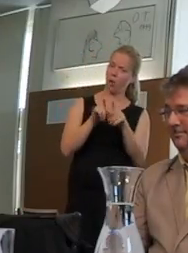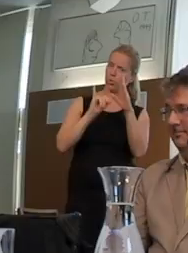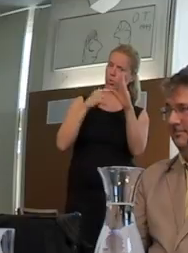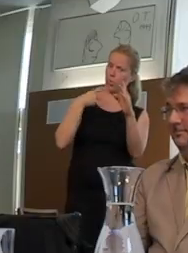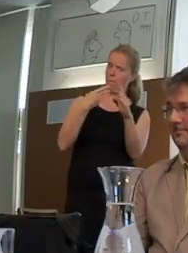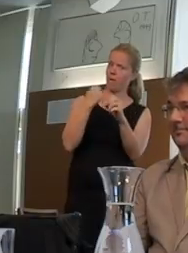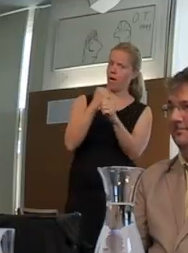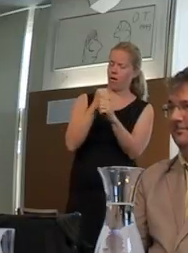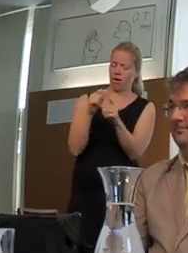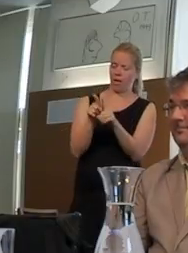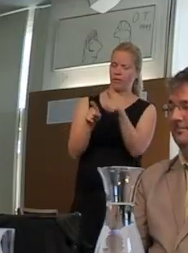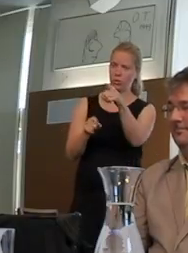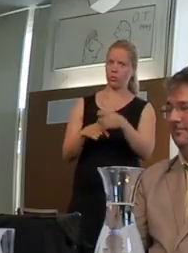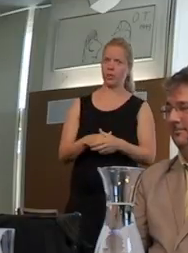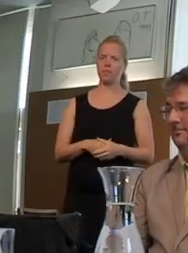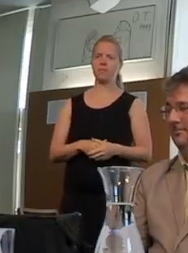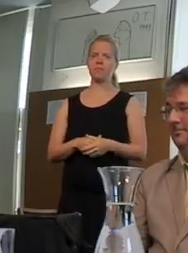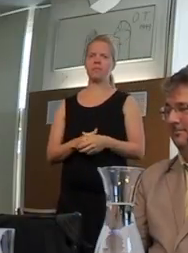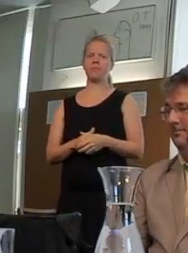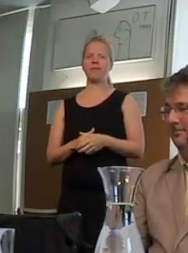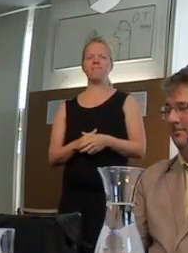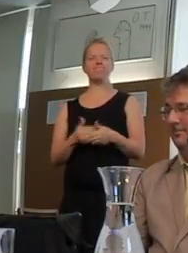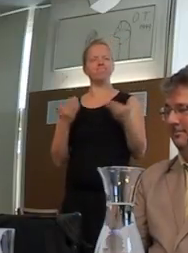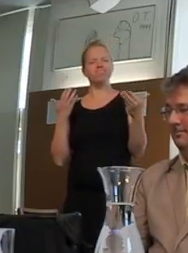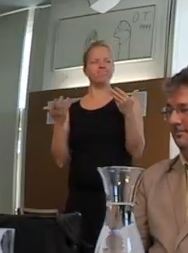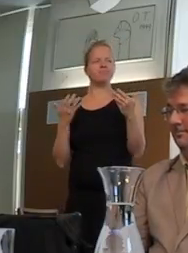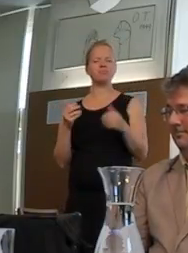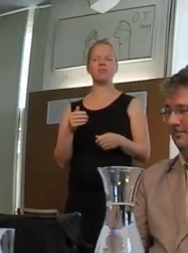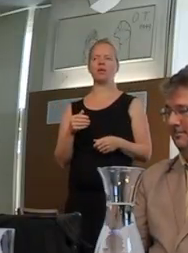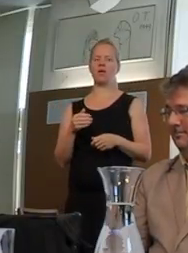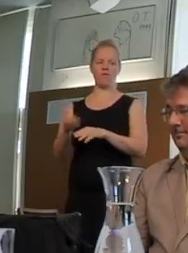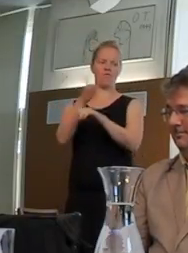Punkt, was ich sage, es ist oft angemerkt worden,